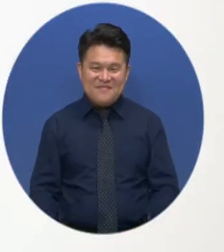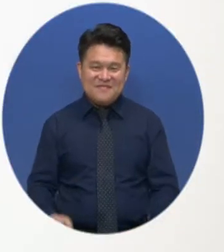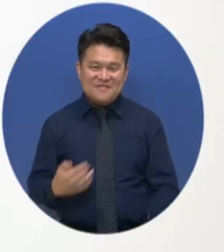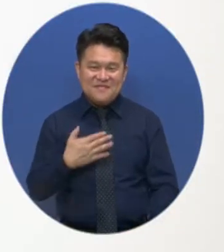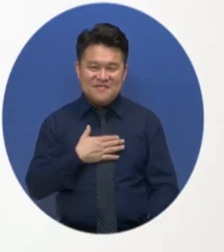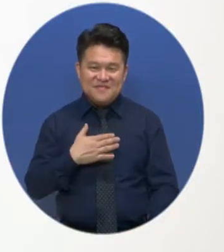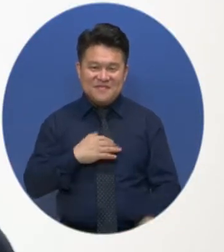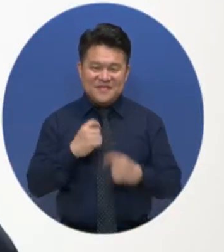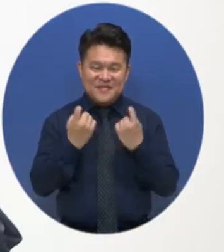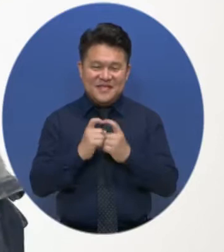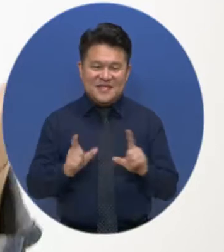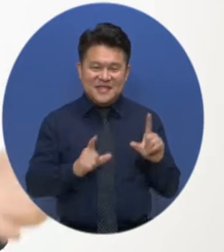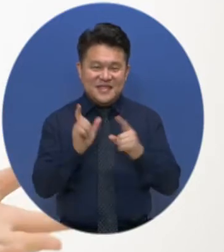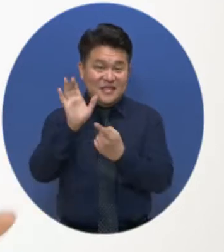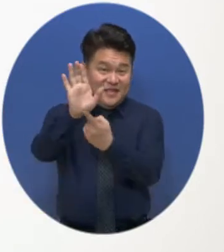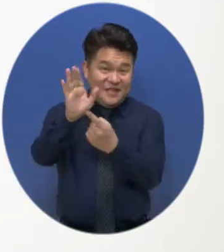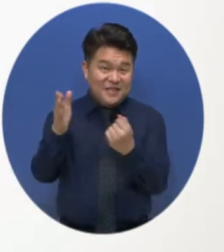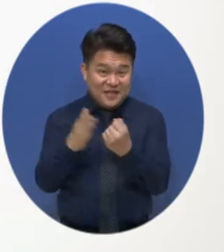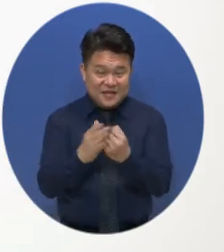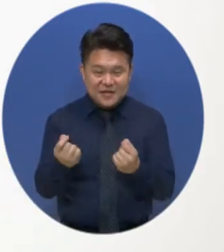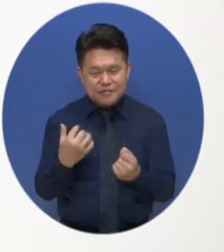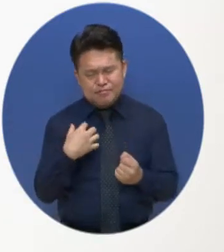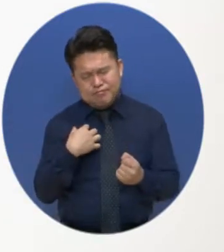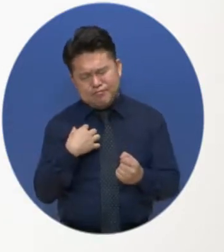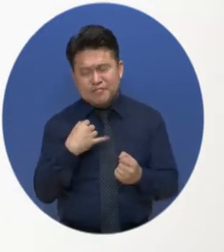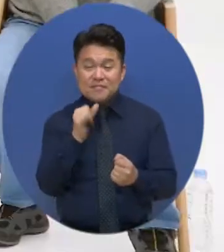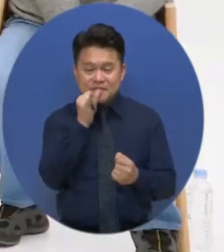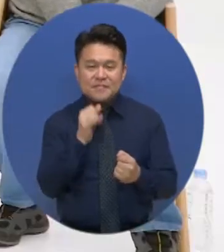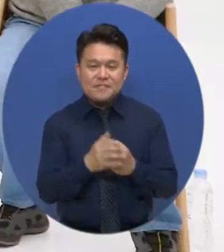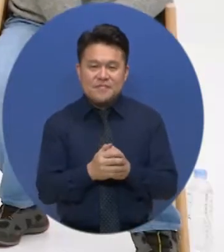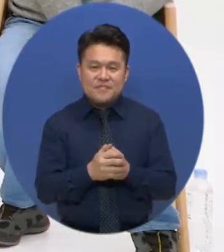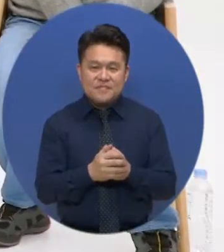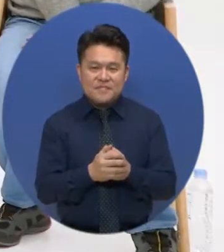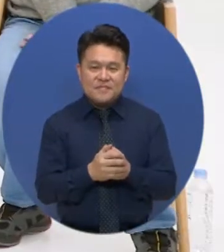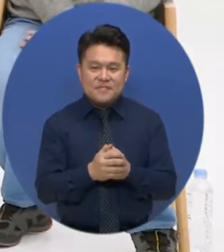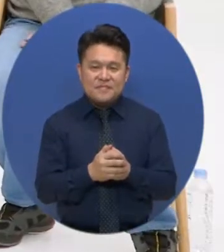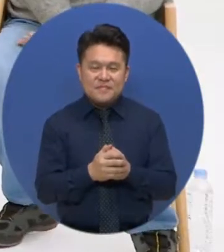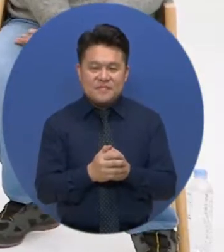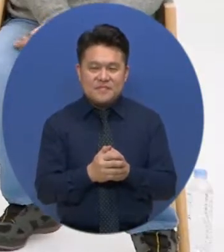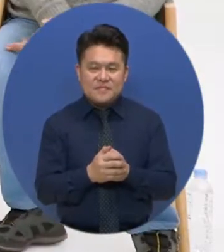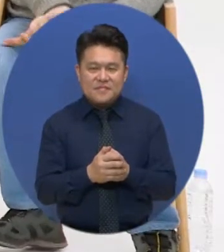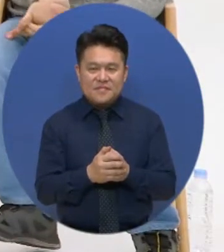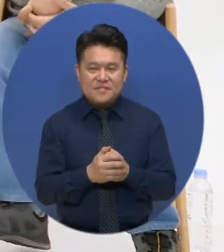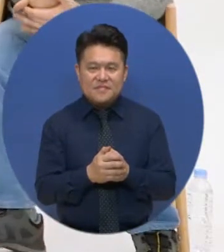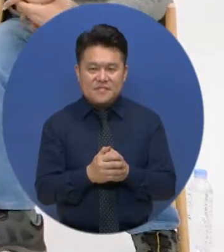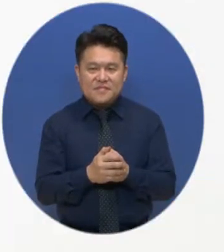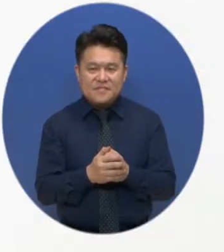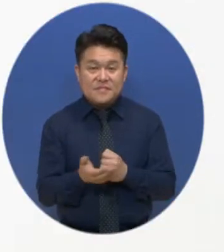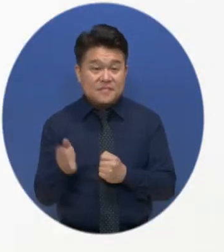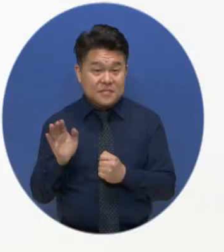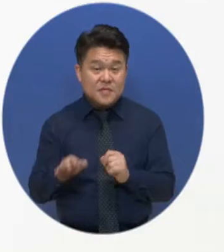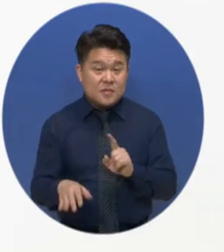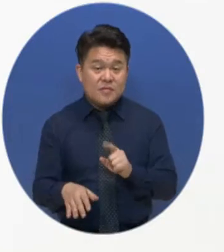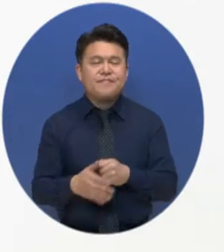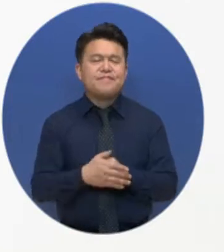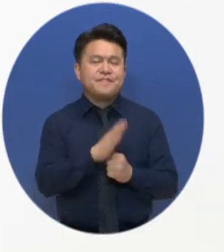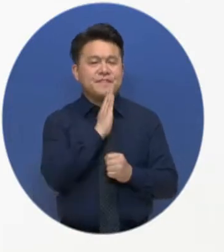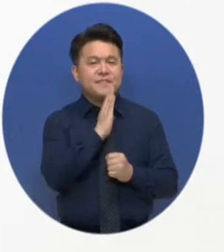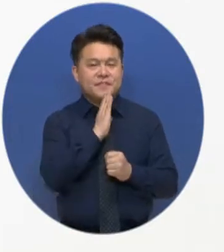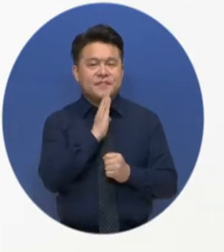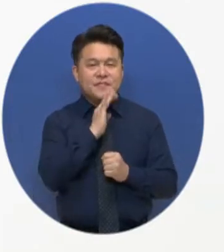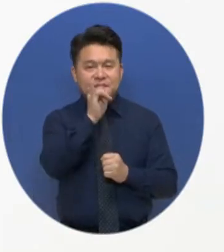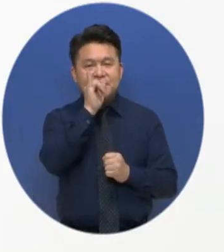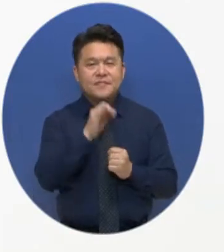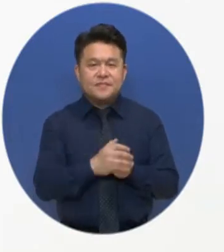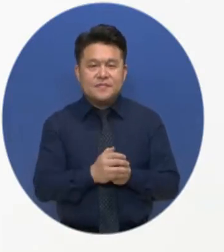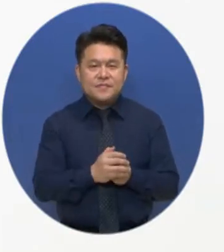나의 사생활을 완전 오픈하다 보니까 사실 약간 걱정되기도 했었어요. 맞아요, 맞아요. 네. 그런 부분이